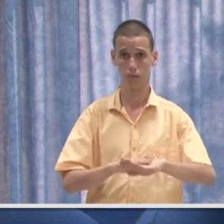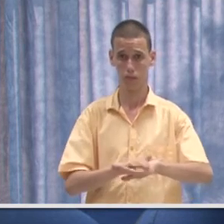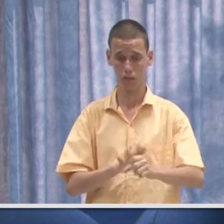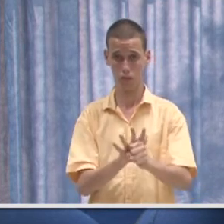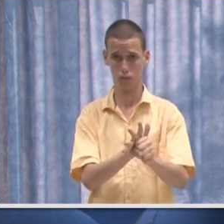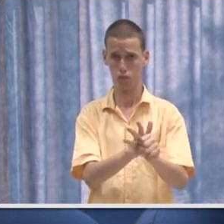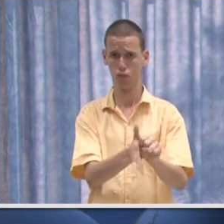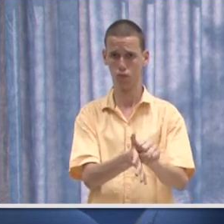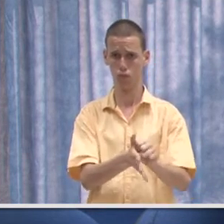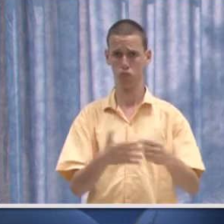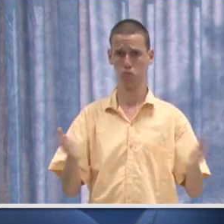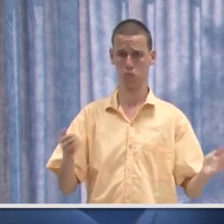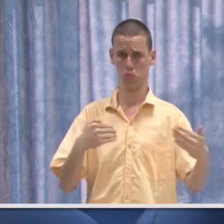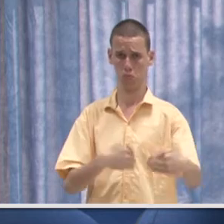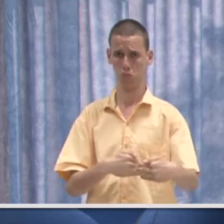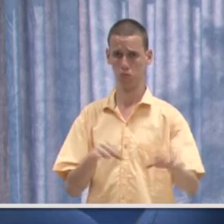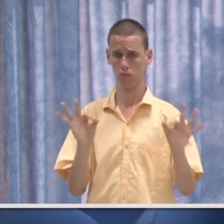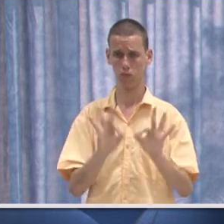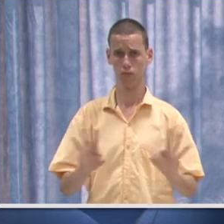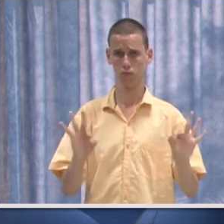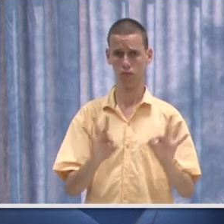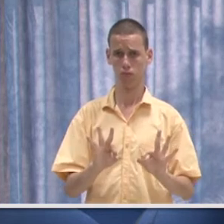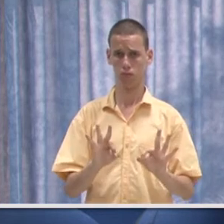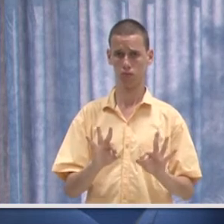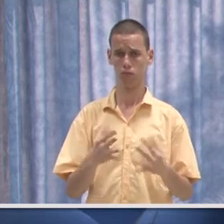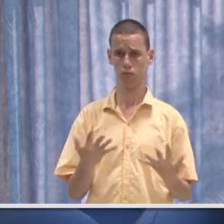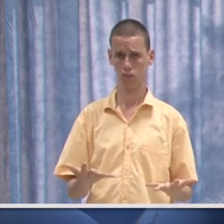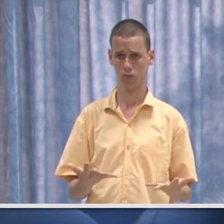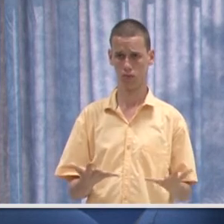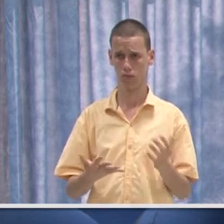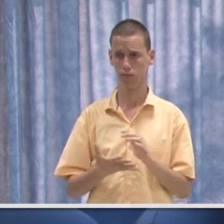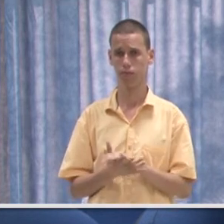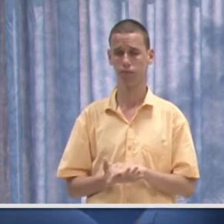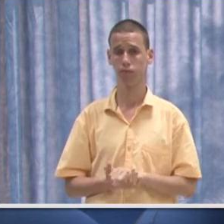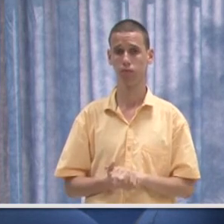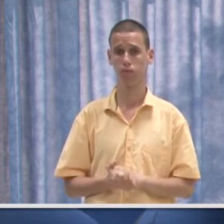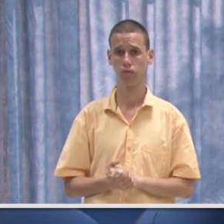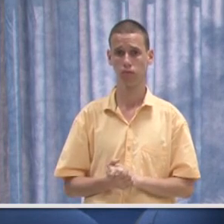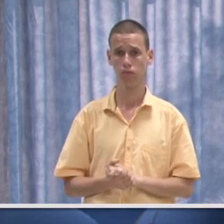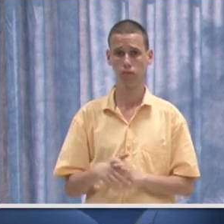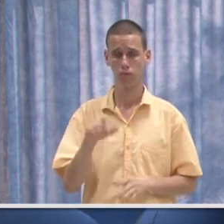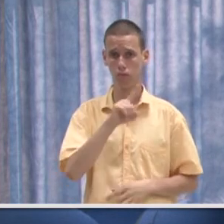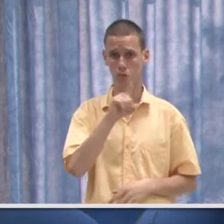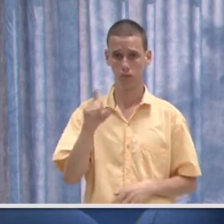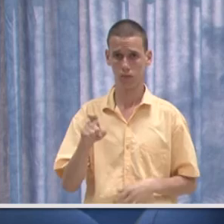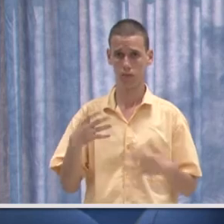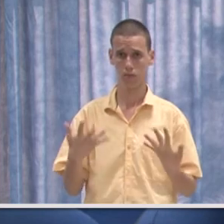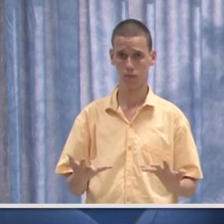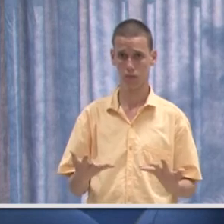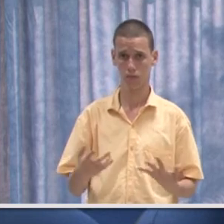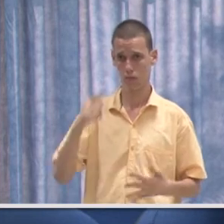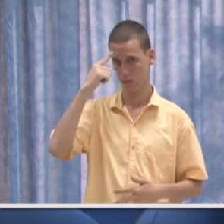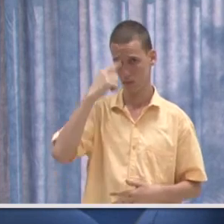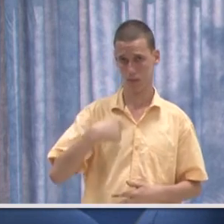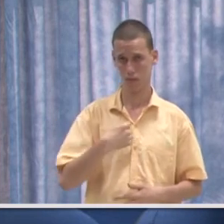pe après aussi il y en a pas de weekend la plupart ben grand l'église de pays réouvert nous voici mais par exemple c'est un peu vide vide